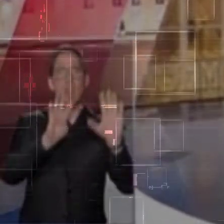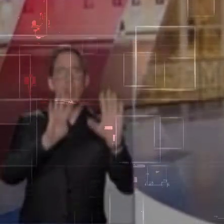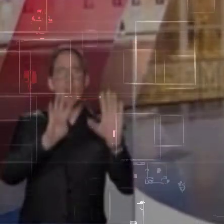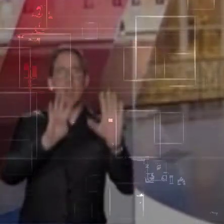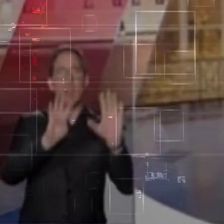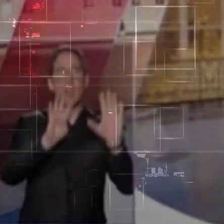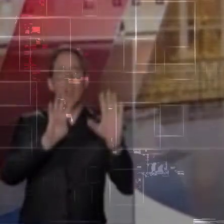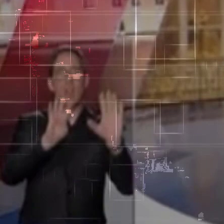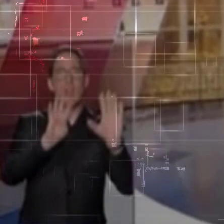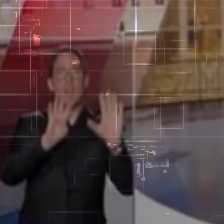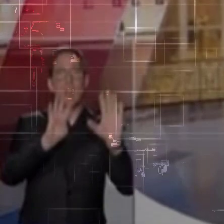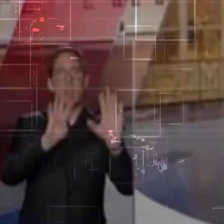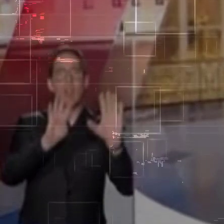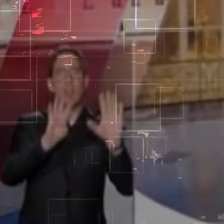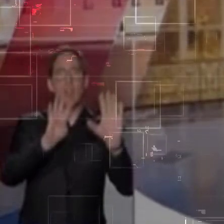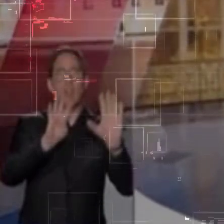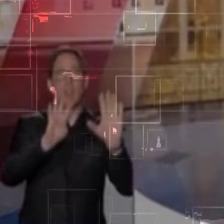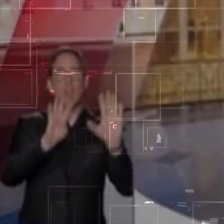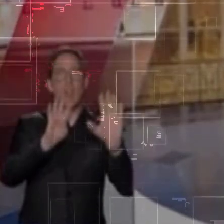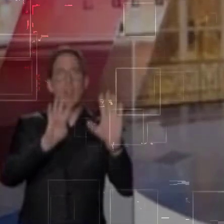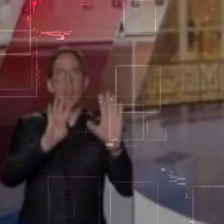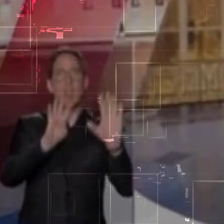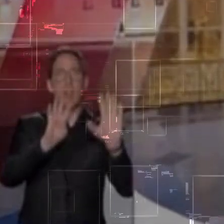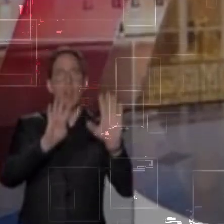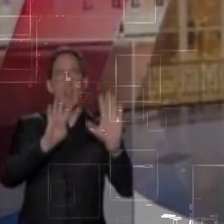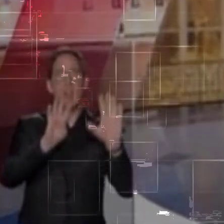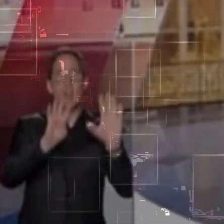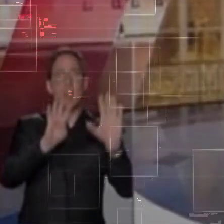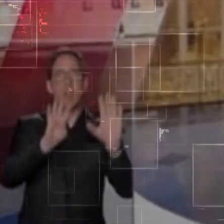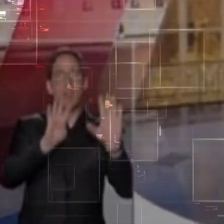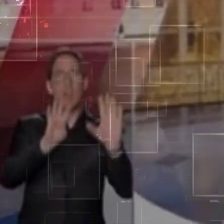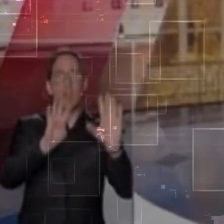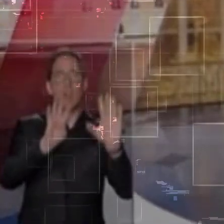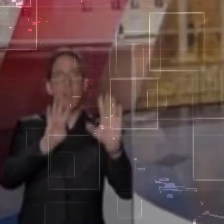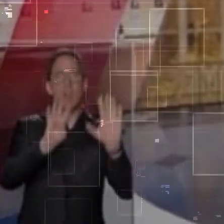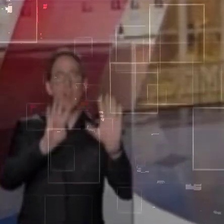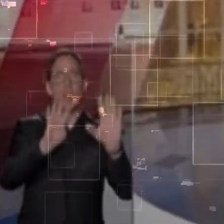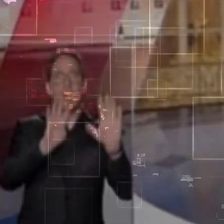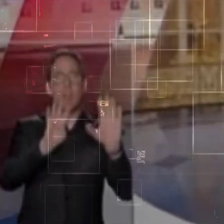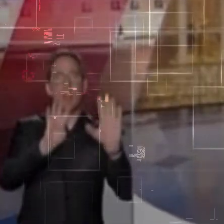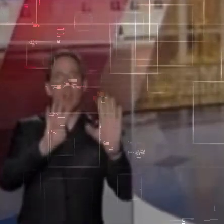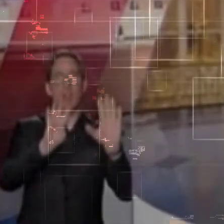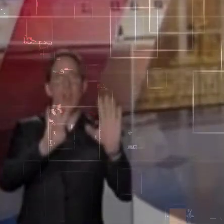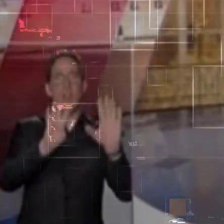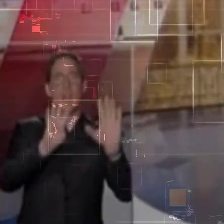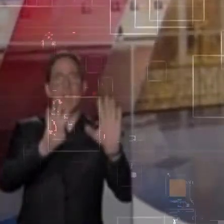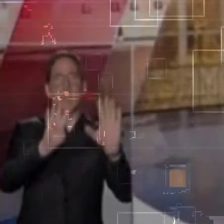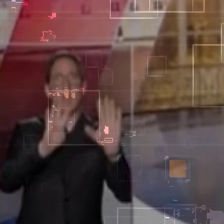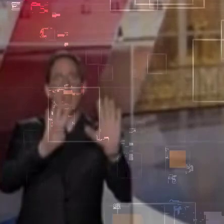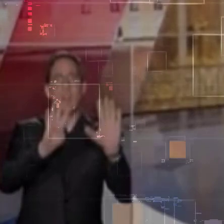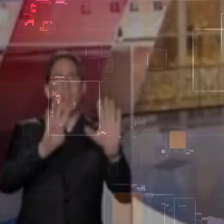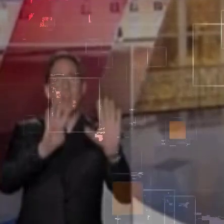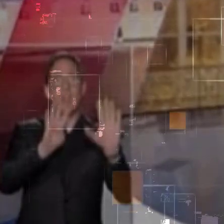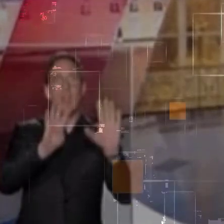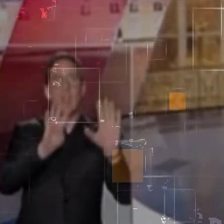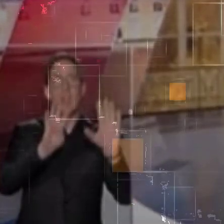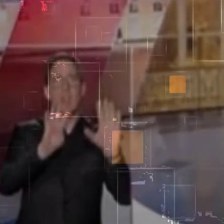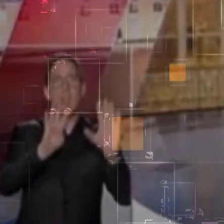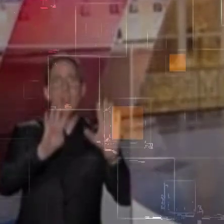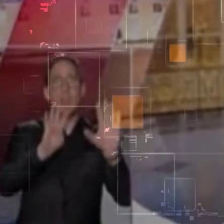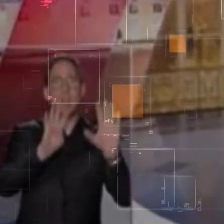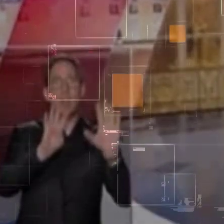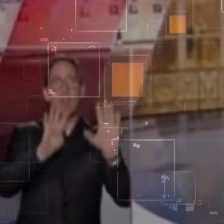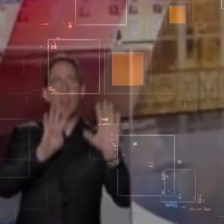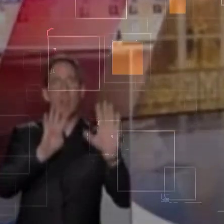lorsqu'il va faire allusion à un célèbre magicien des années 90 que les réactions vont se multiplier. Lorsqu'il confronte